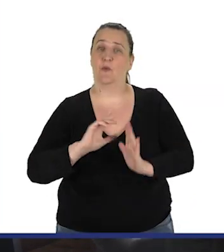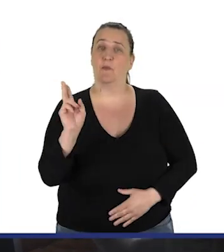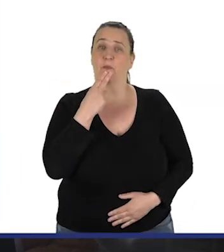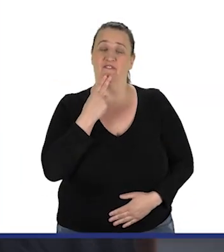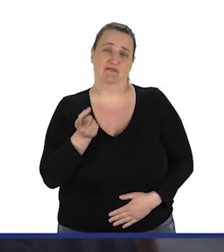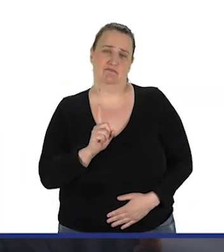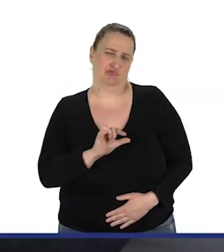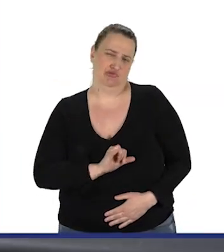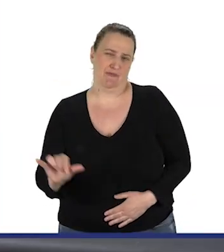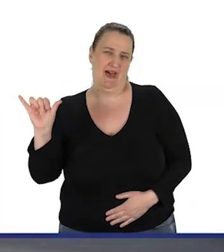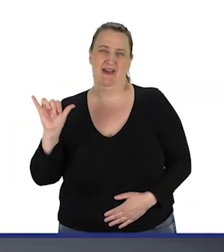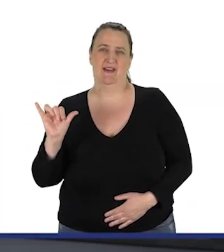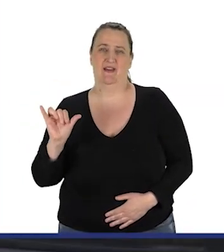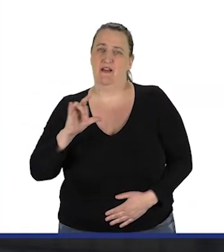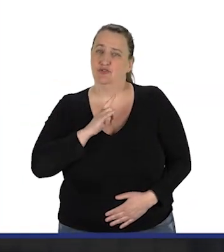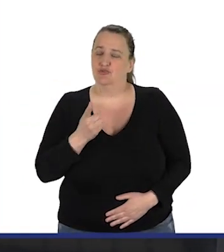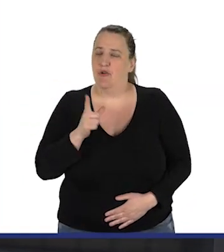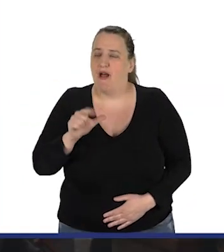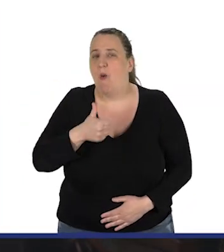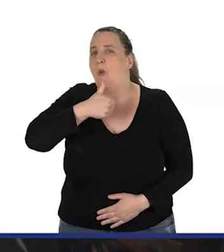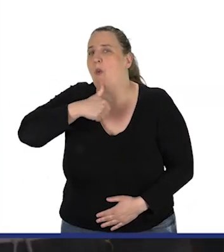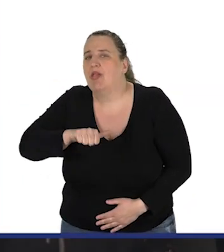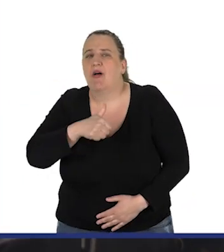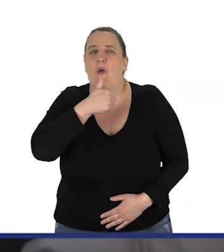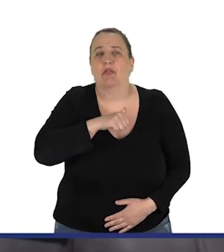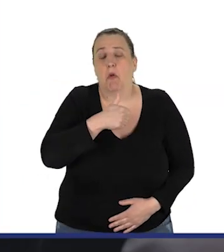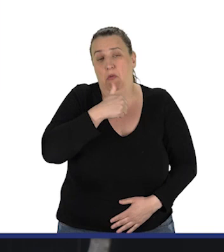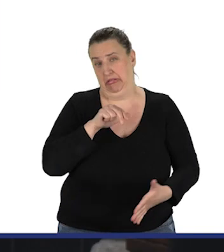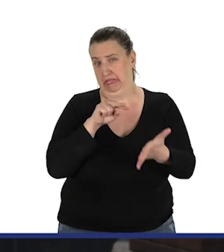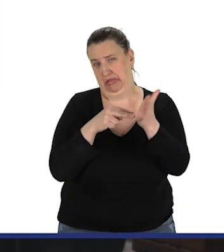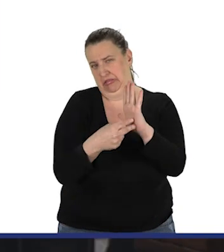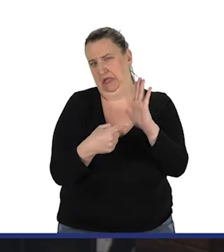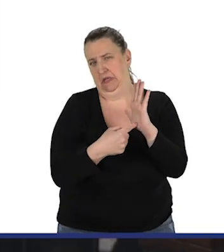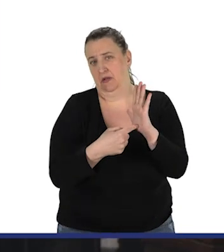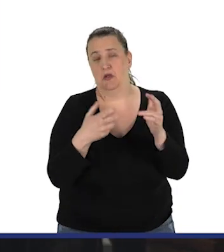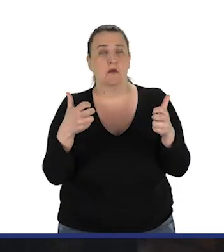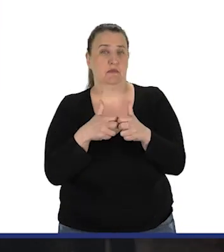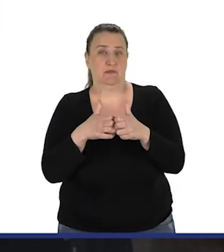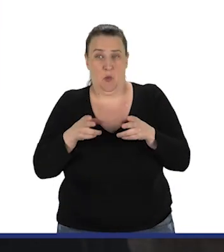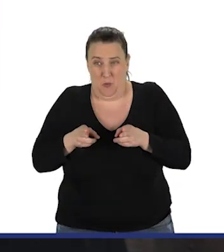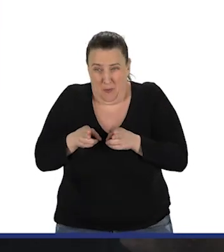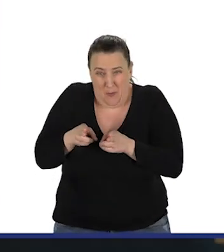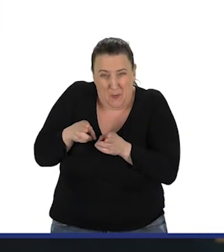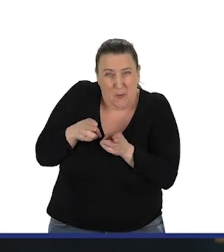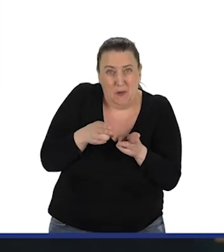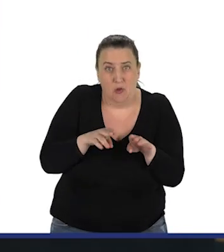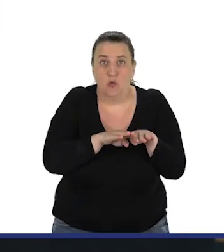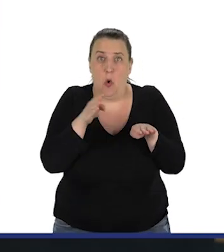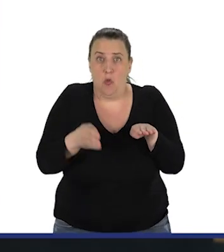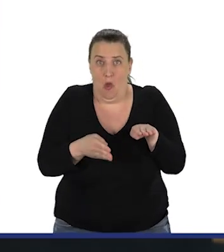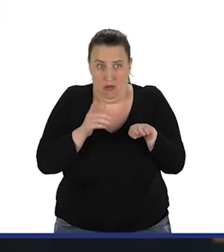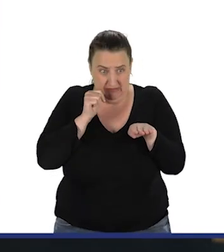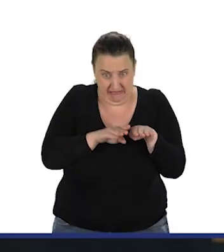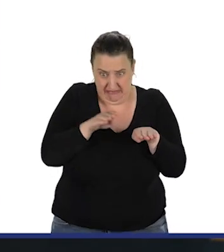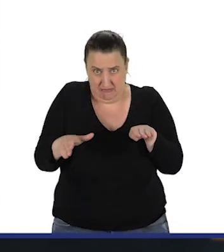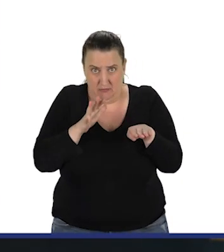Tout n'est pas parfait et tout ne le sera jamais, mais il y a aussi beaucoup de contraintes. Ça peut être des contraintes techniques, des petites rues et tout ça. Donc là, je ne vois